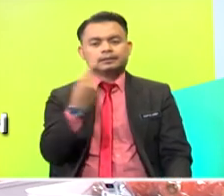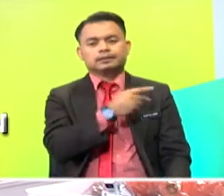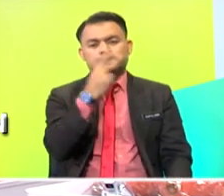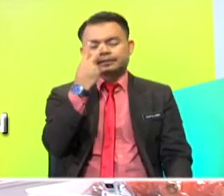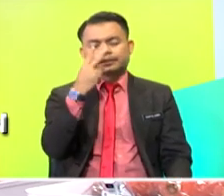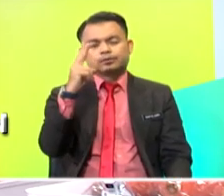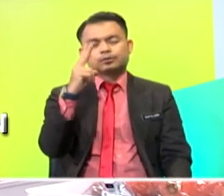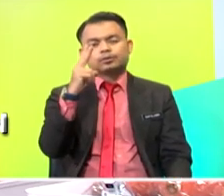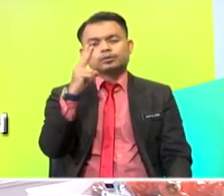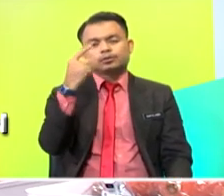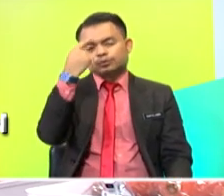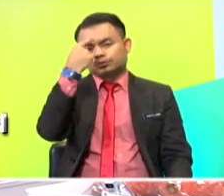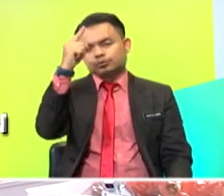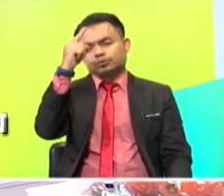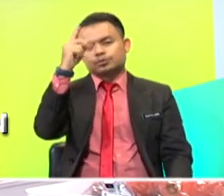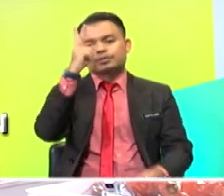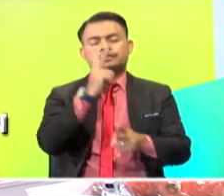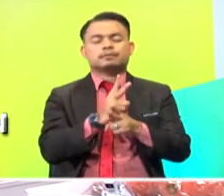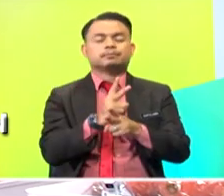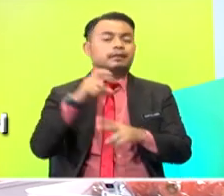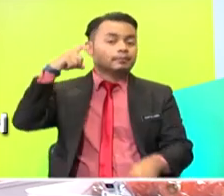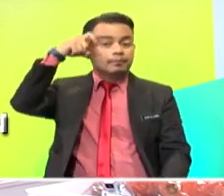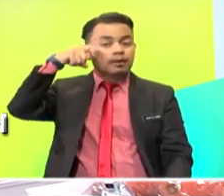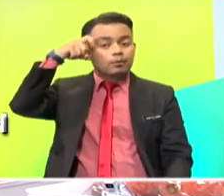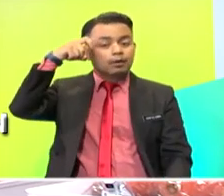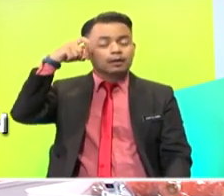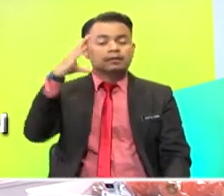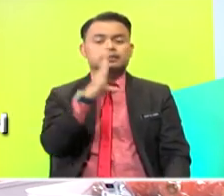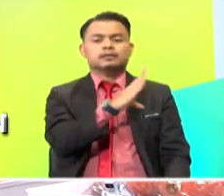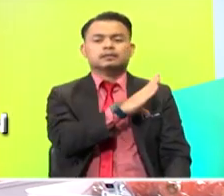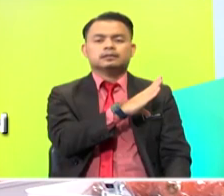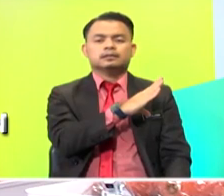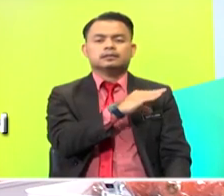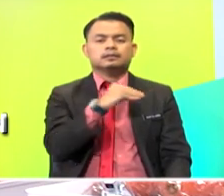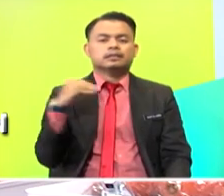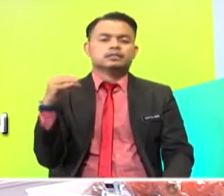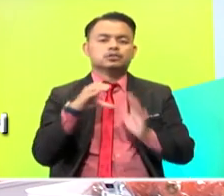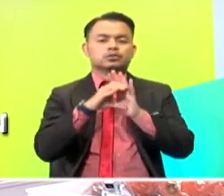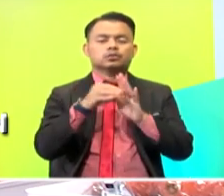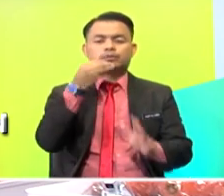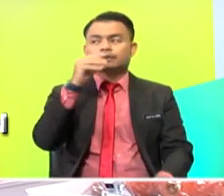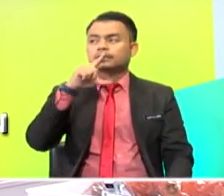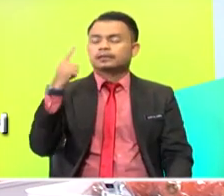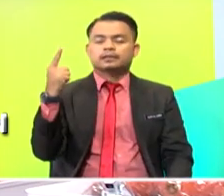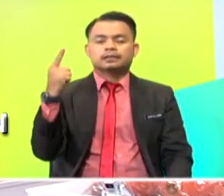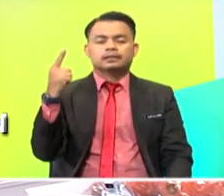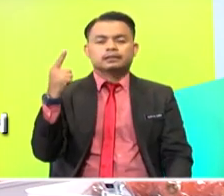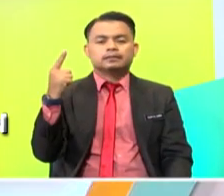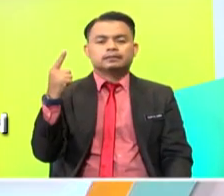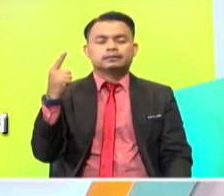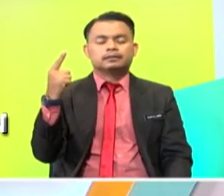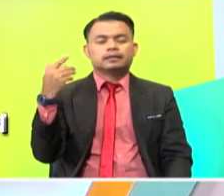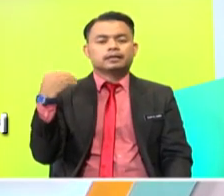untuk penyimpanan bawang dan juga am adsafe contoh makanan yang lain diperlukan tisu yoshiko